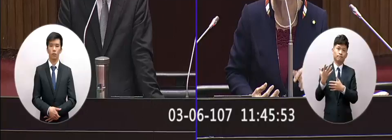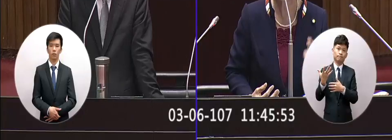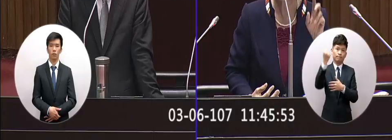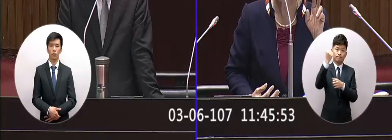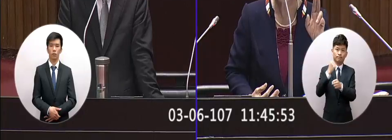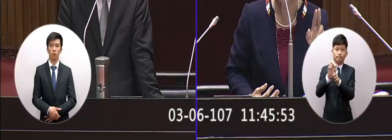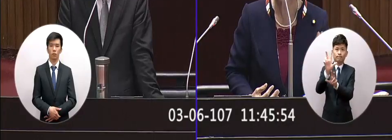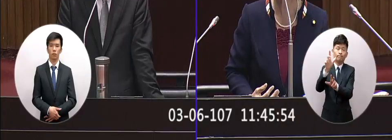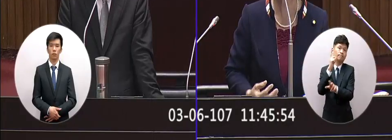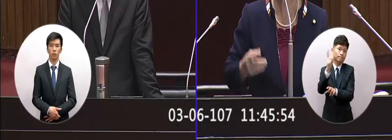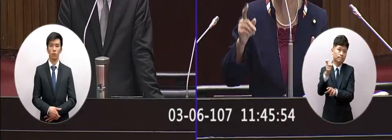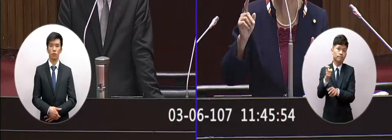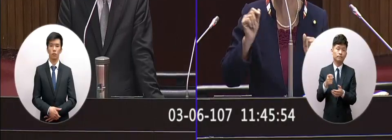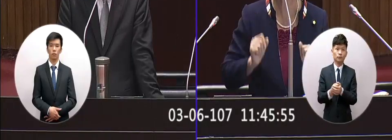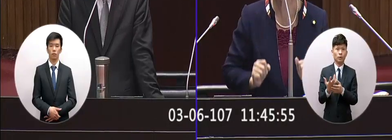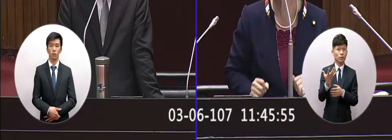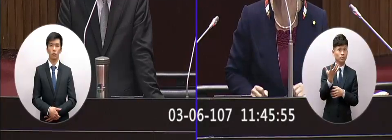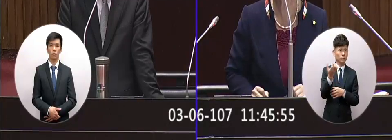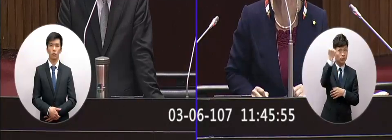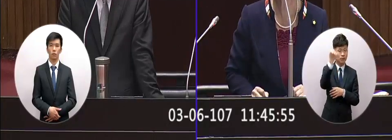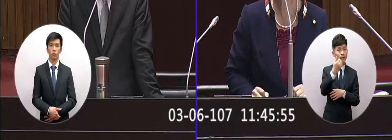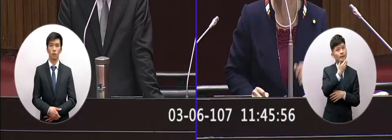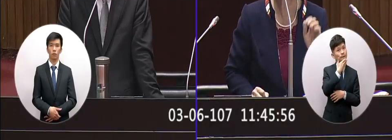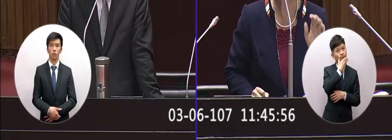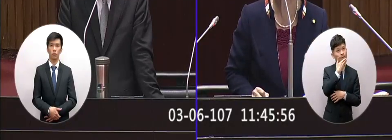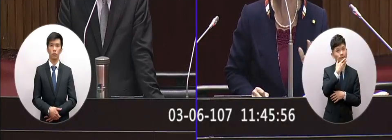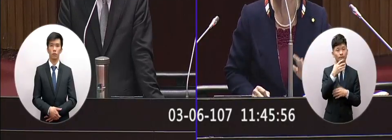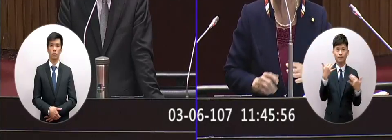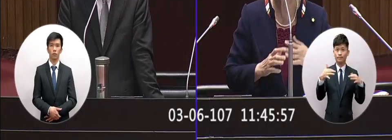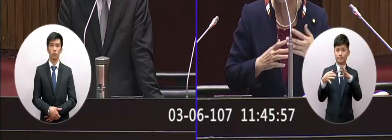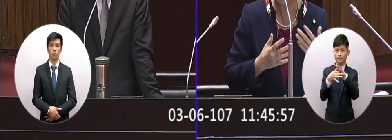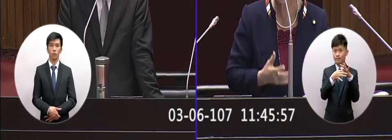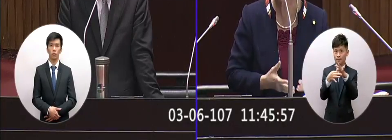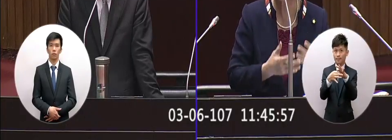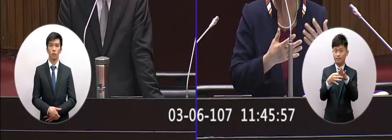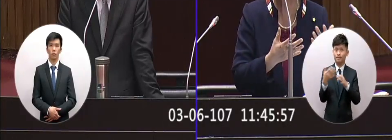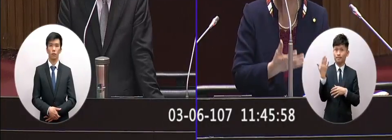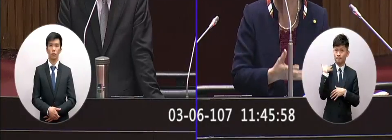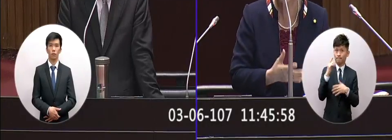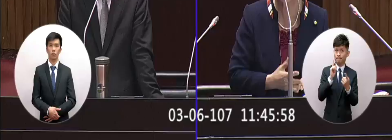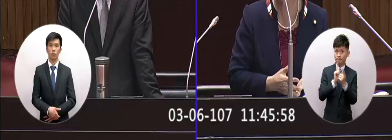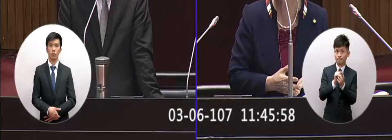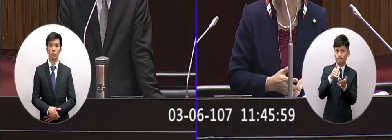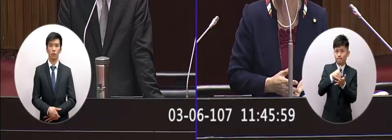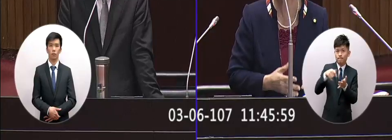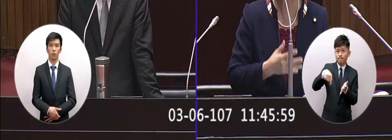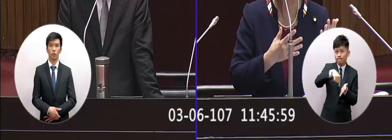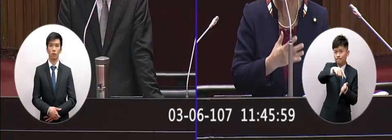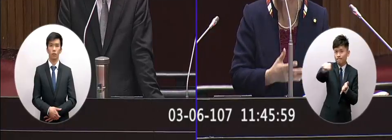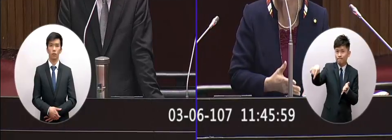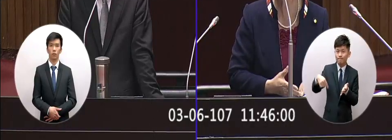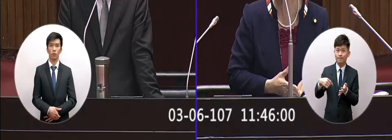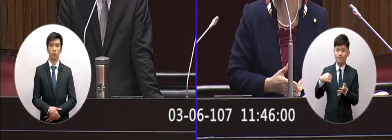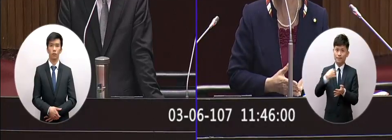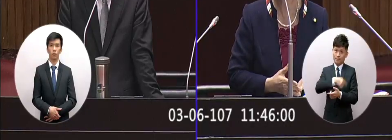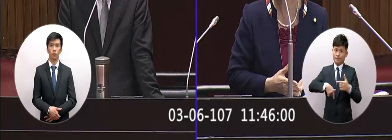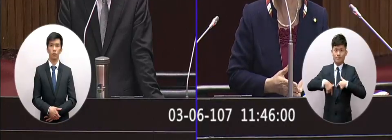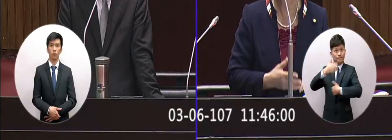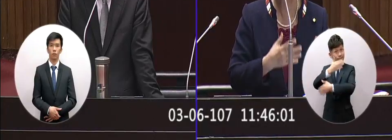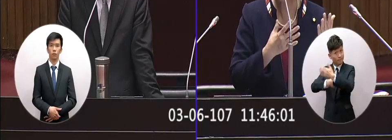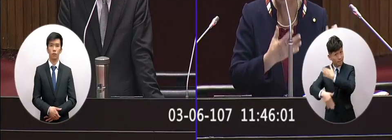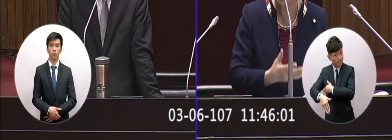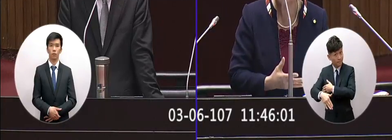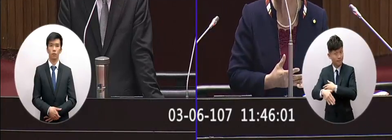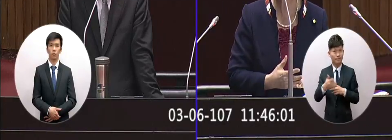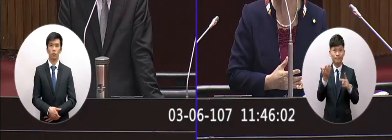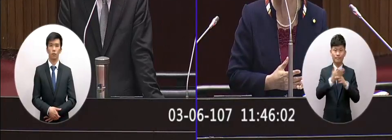涉到的所谓的权利跟福利的问题。当以前我们对所有这些的弱势者，不管是身心障碍者